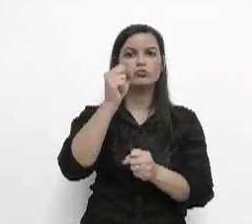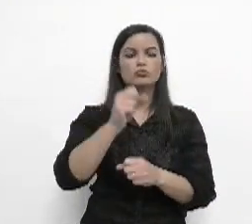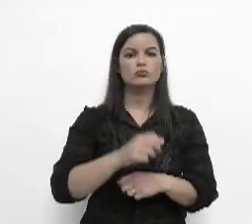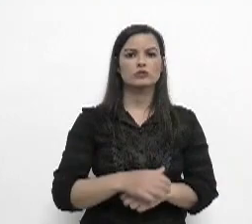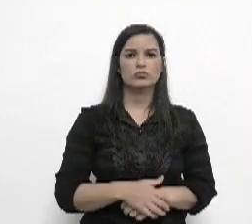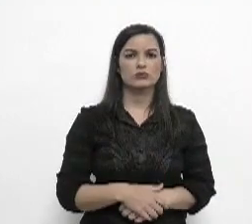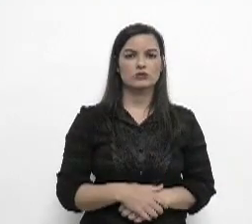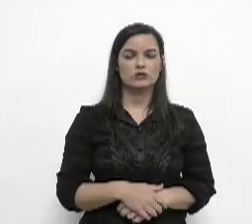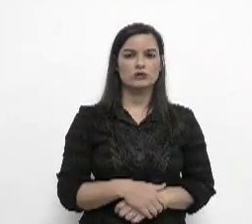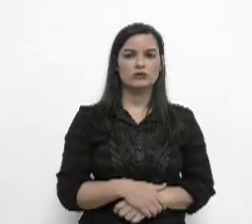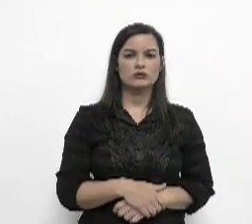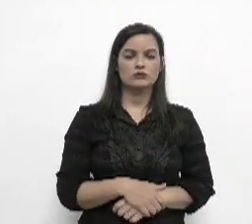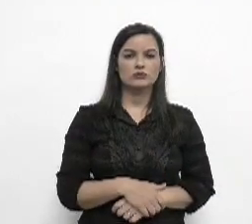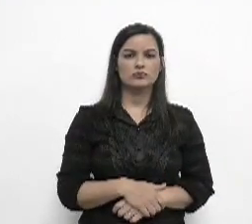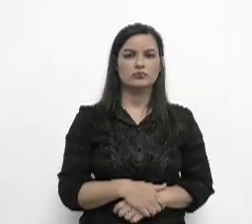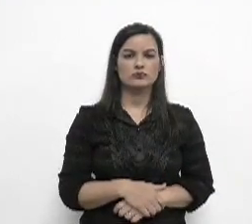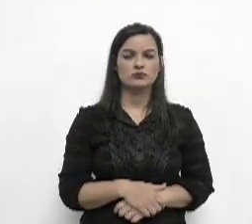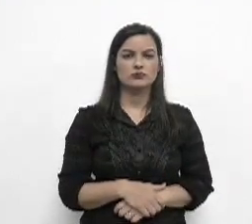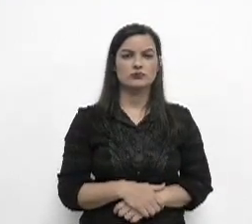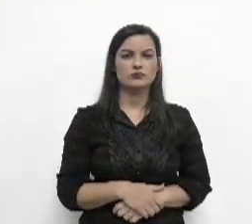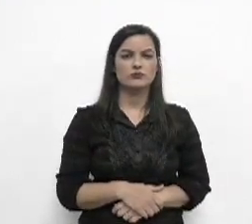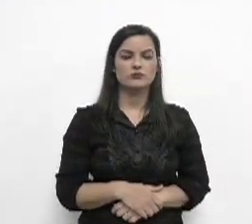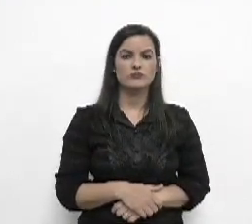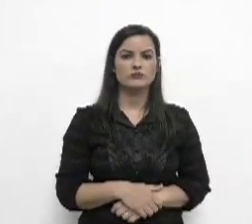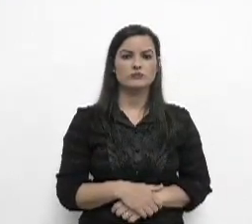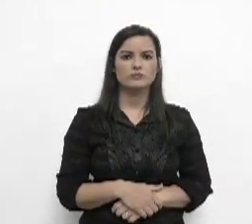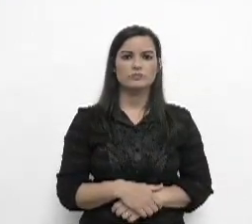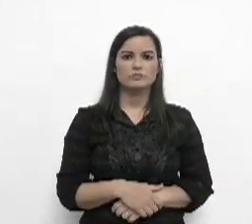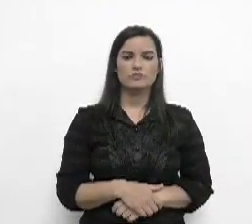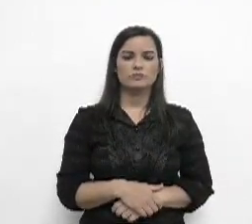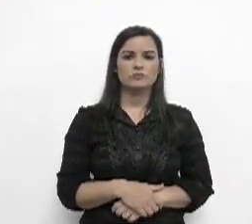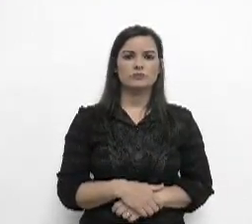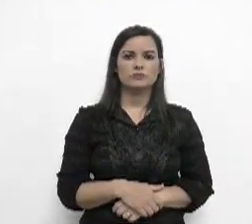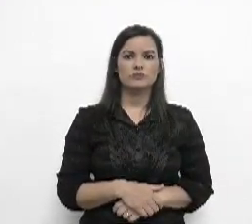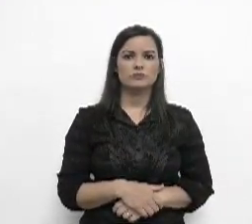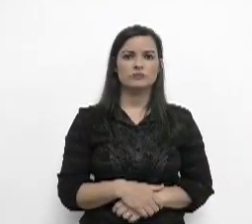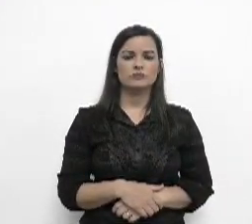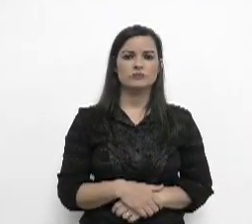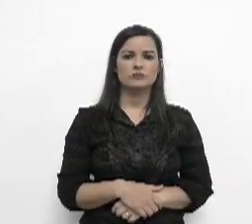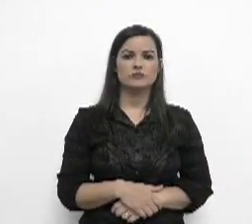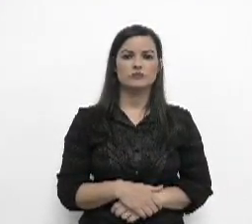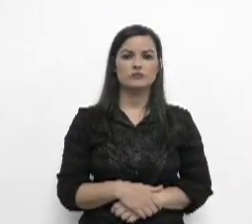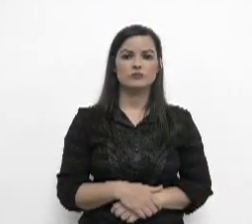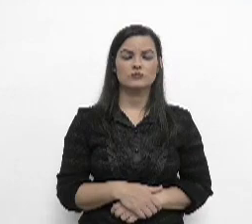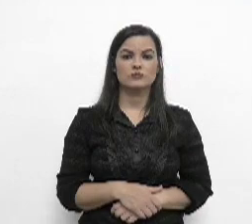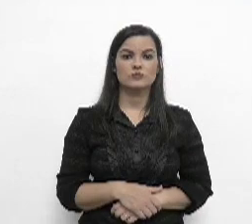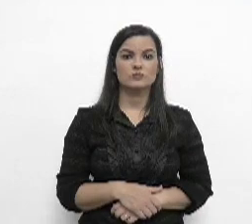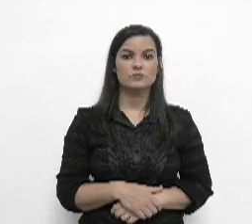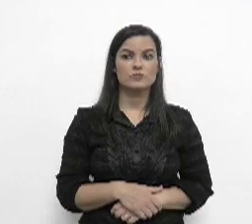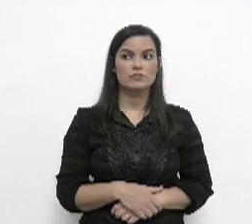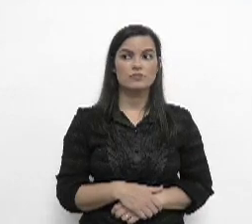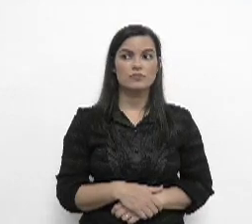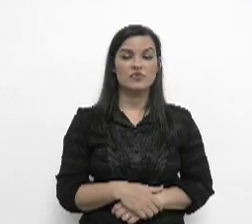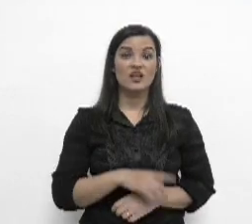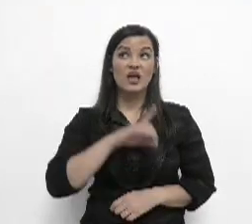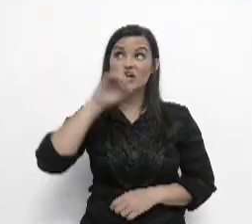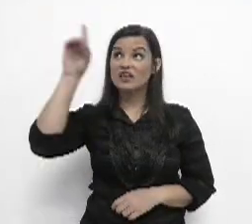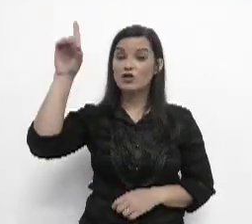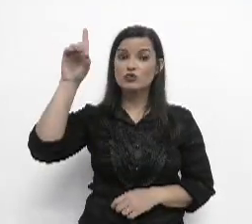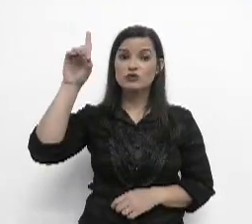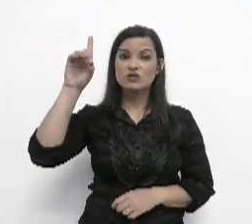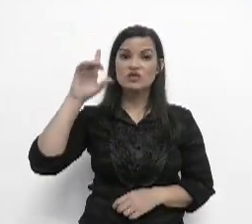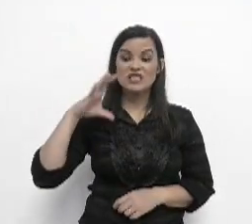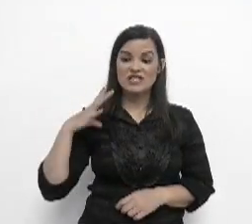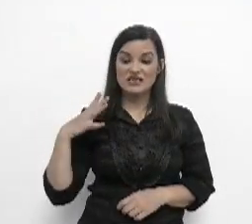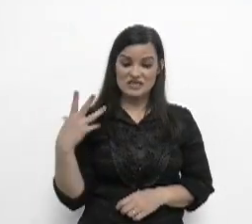예수님이 우리 한 사람 한 사람을 구원하셨지만 구원된 우리를 사랑한다는 사실을 아십니까? Senhor salvou a cada um de nós e